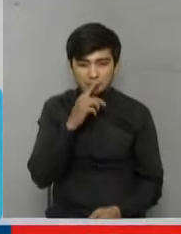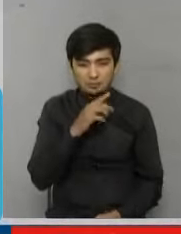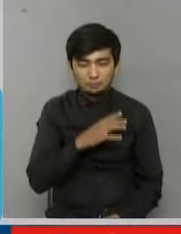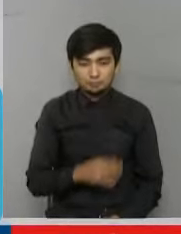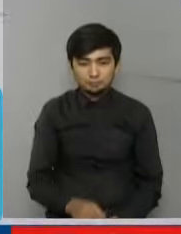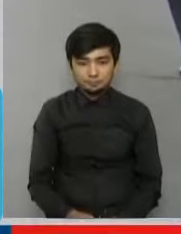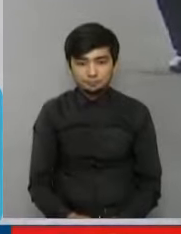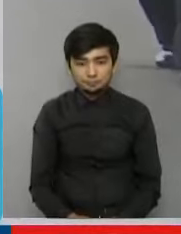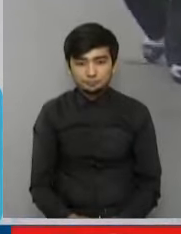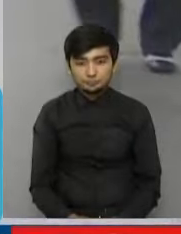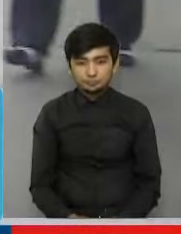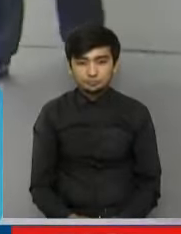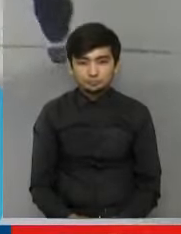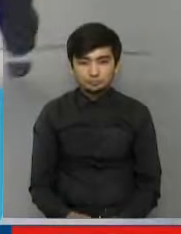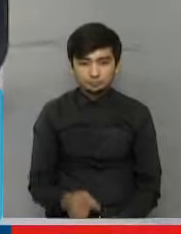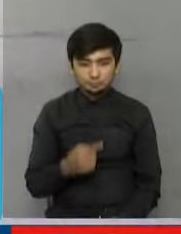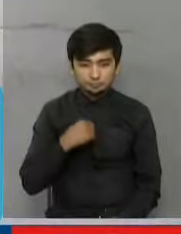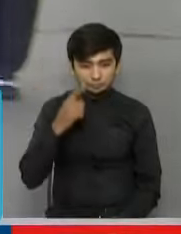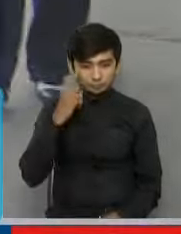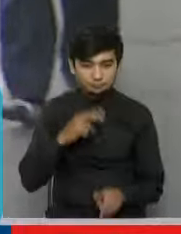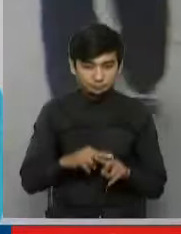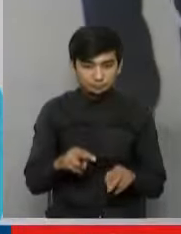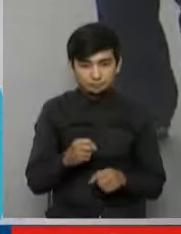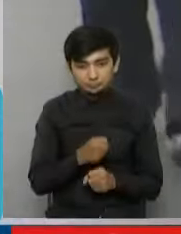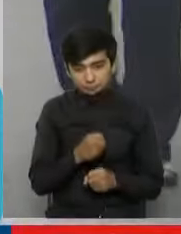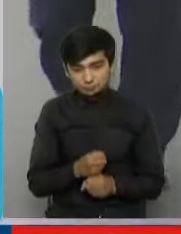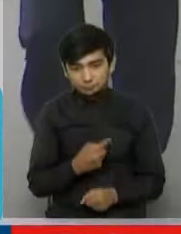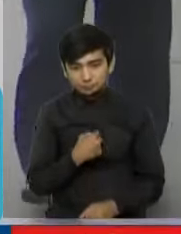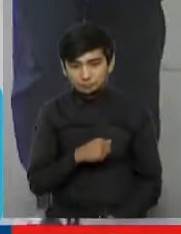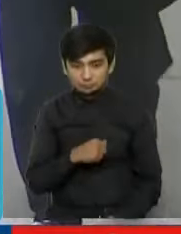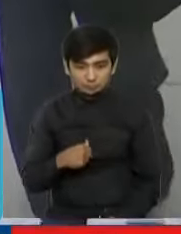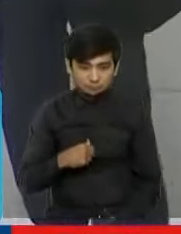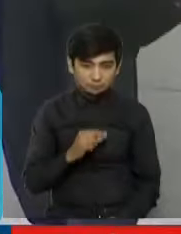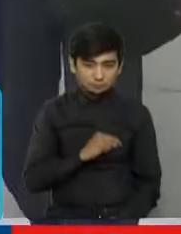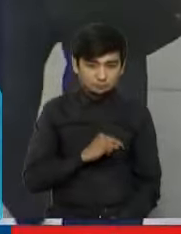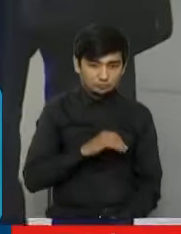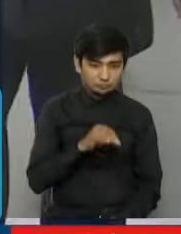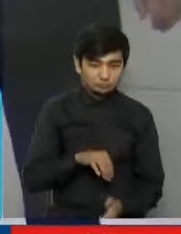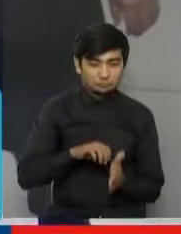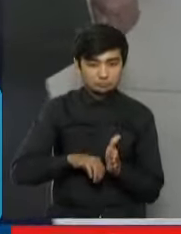істеймін, и менде де ондай бар. Лично өзім жұмысымнан жиналады.